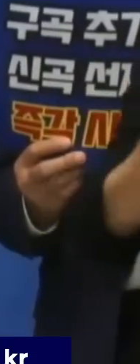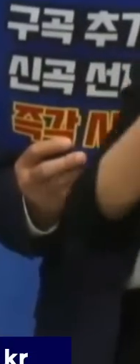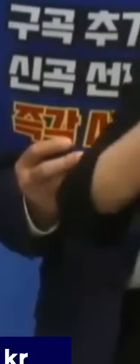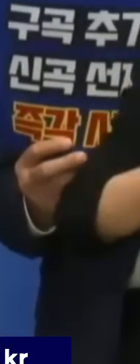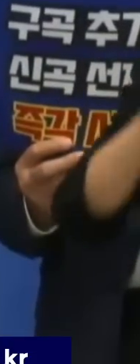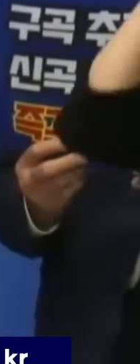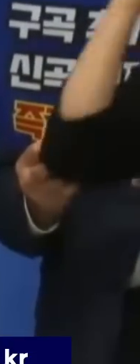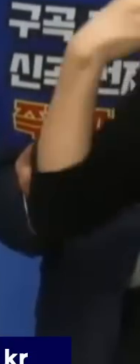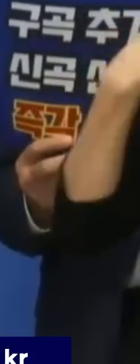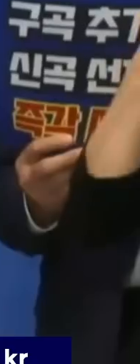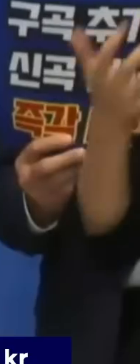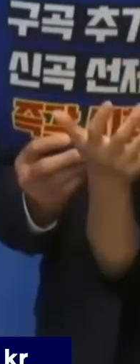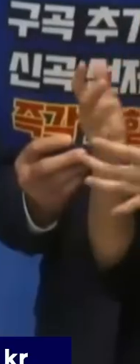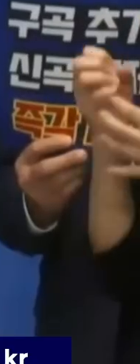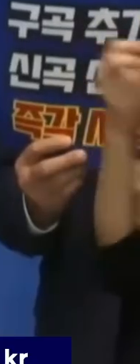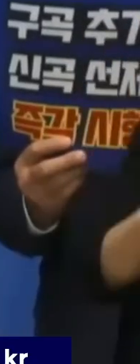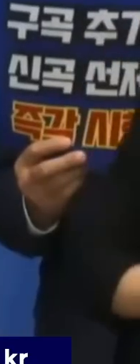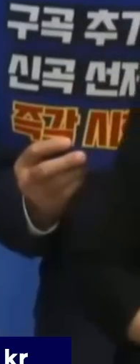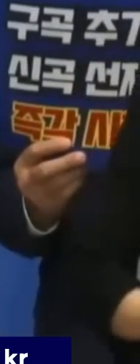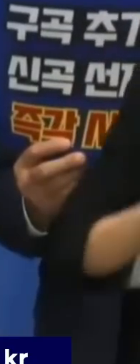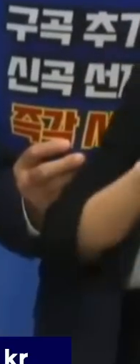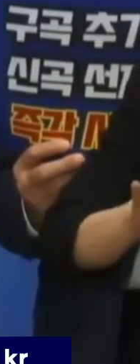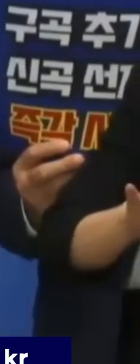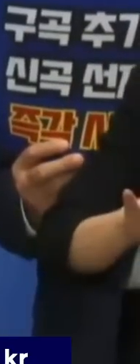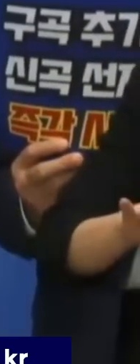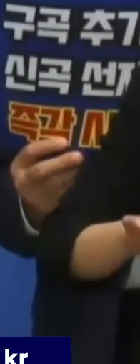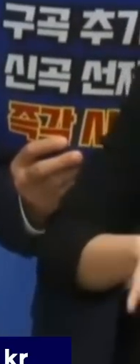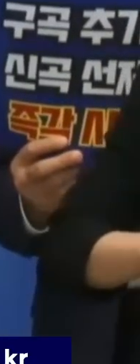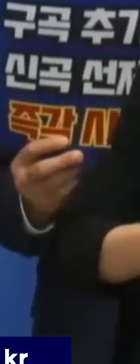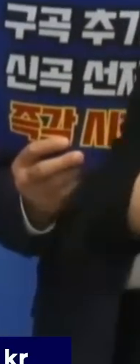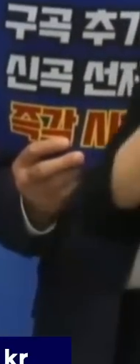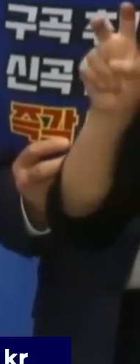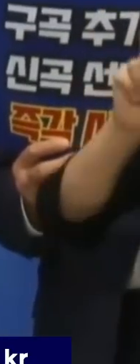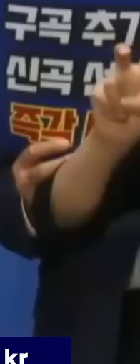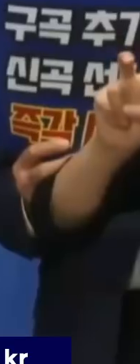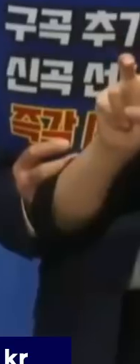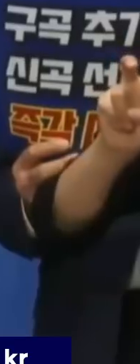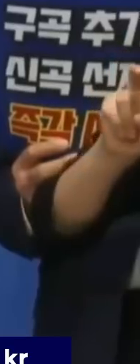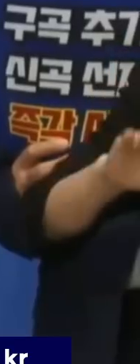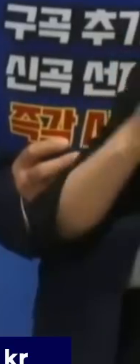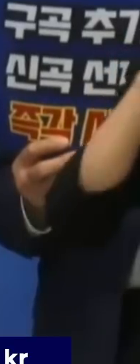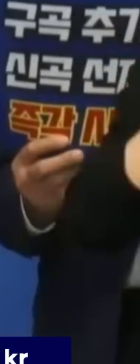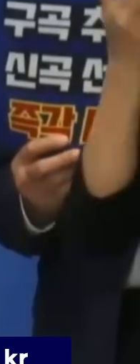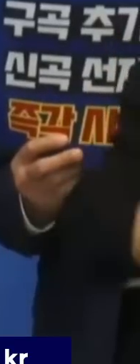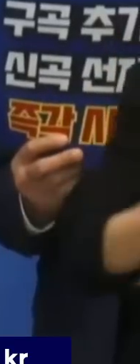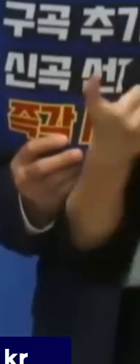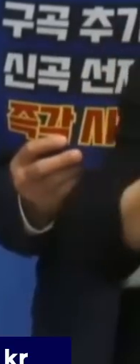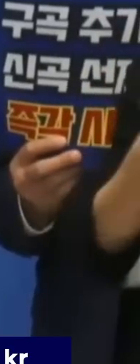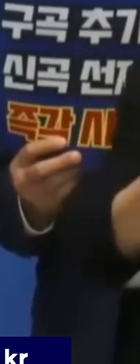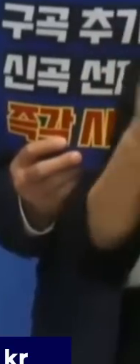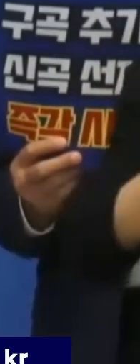함께 오늘부터 26일 상임위 법안 통과 시까지 국회 본청 앞 국회의원 1인 릴레이 피켓